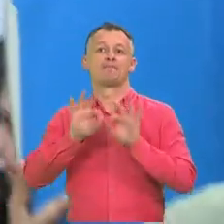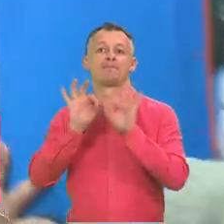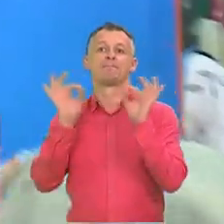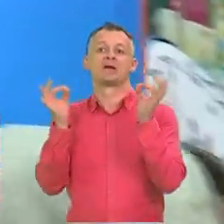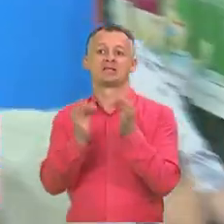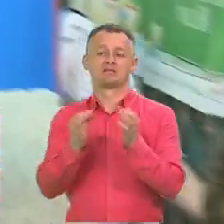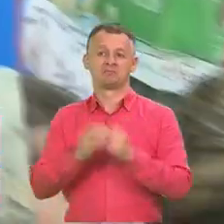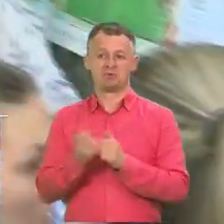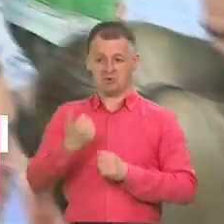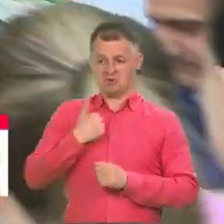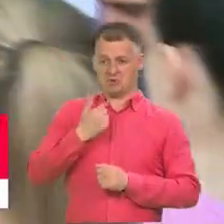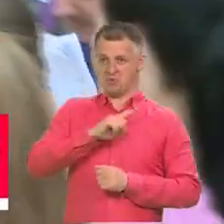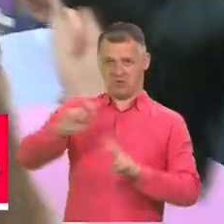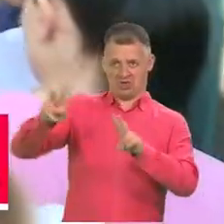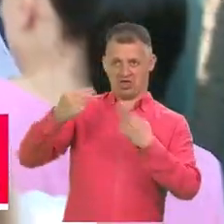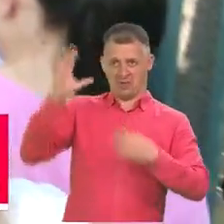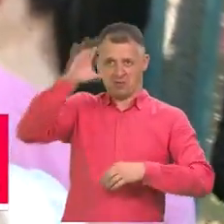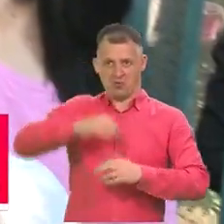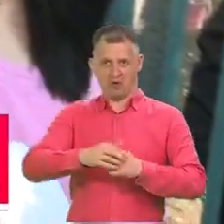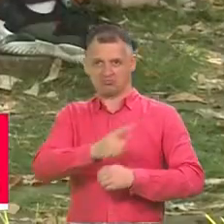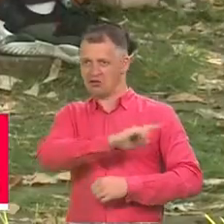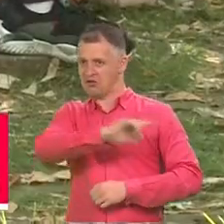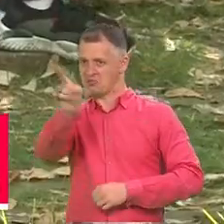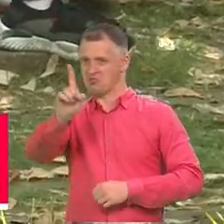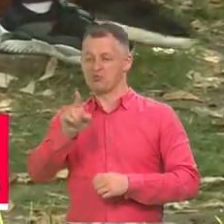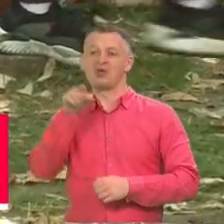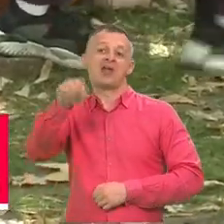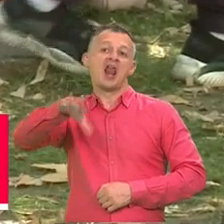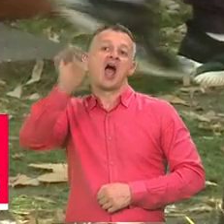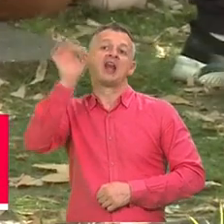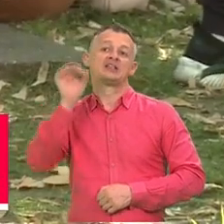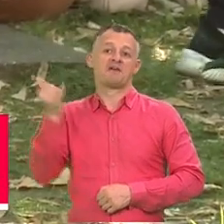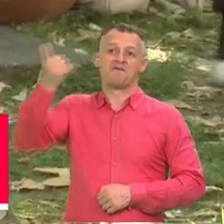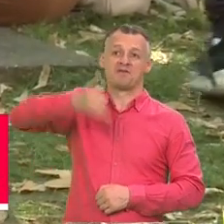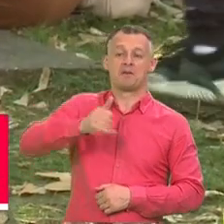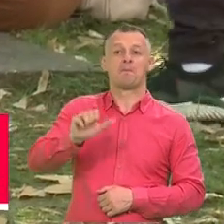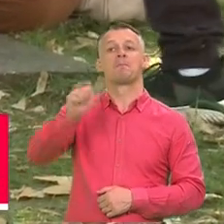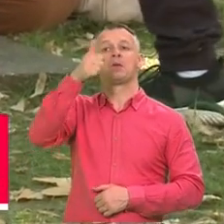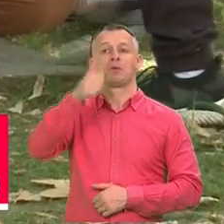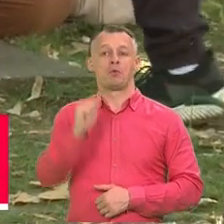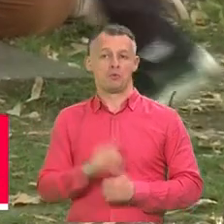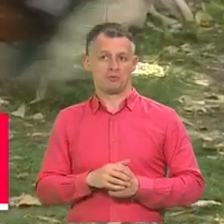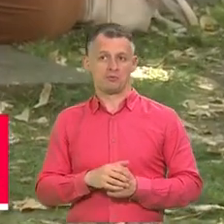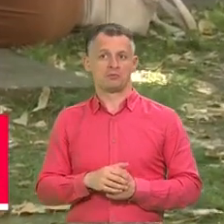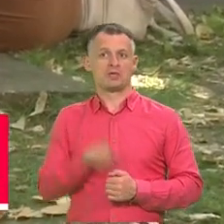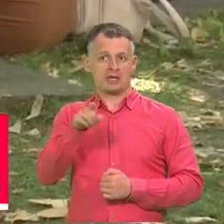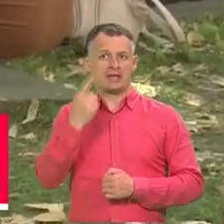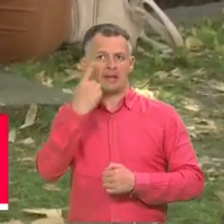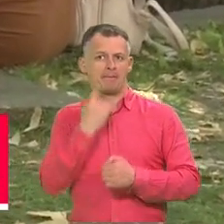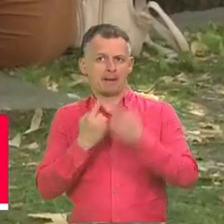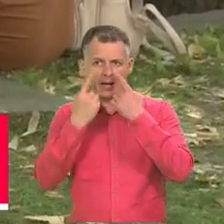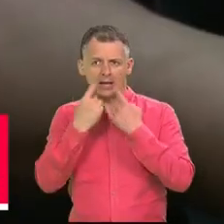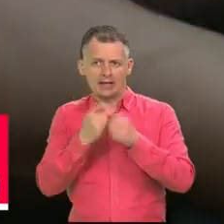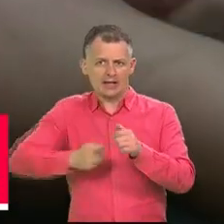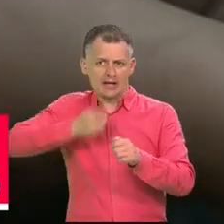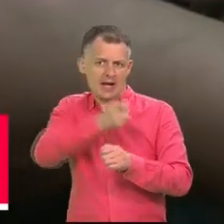cheamă nimeni de cu noaptea în cap, vă dați seama. Asta este o alegere a părintelui să vină și să considere că primul venit, primul servit. Este, dar ei se plâng că, fiind mai